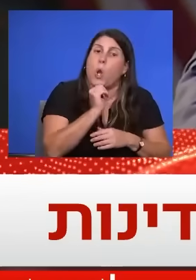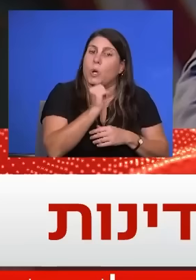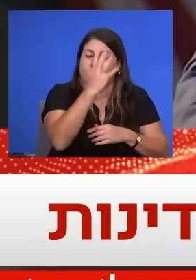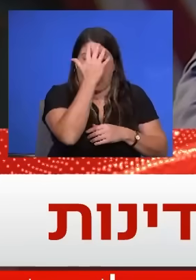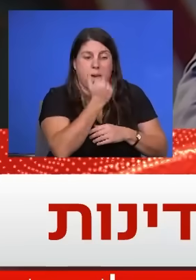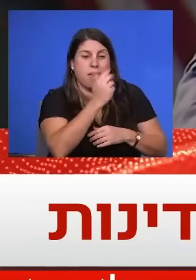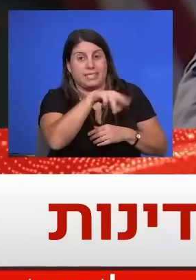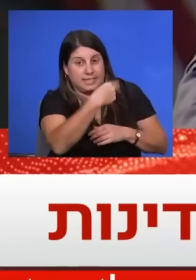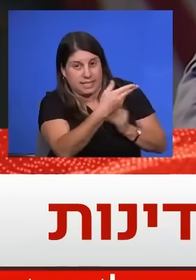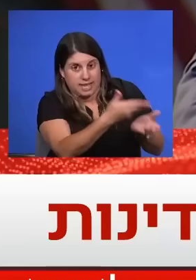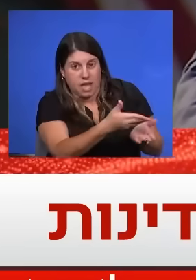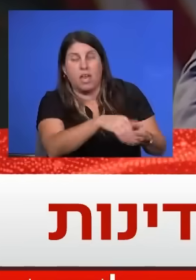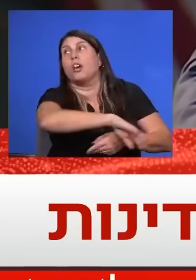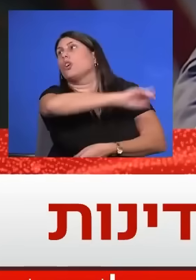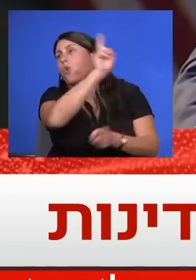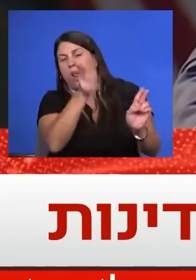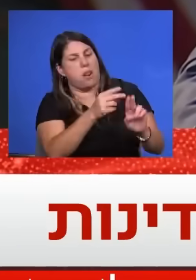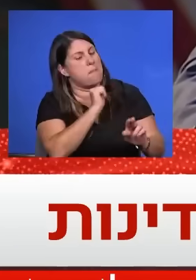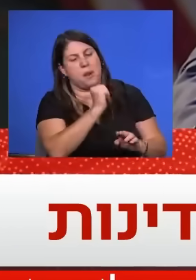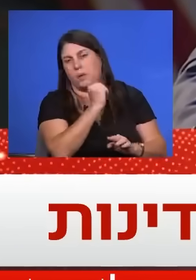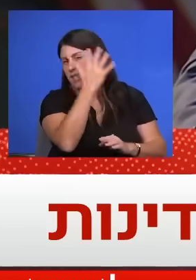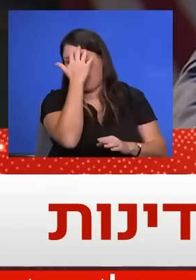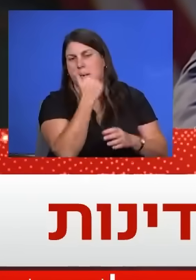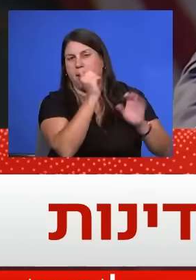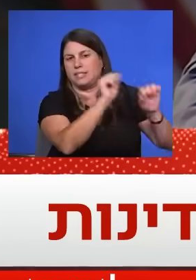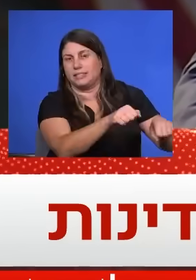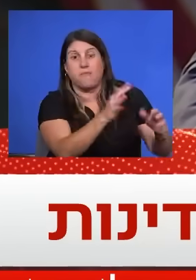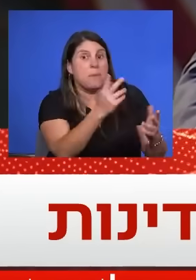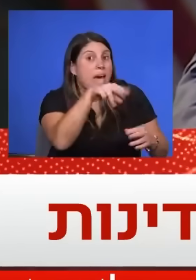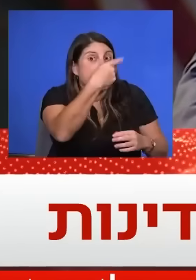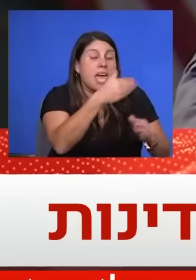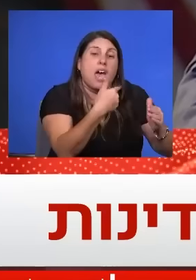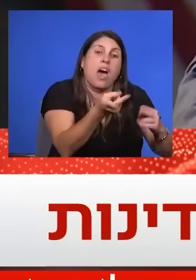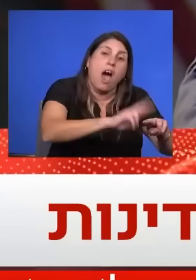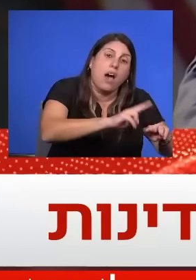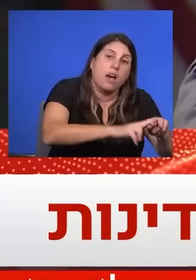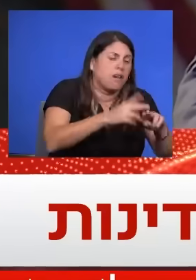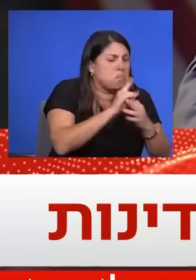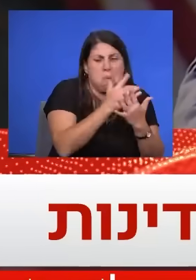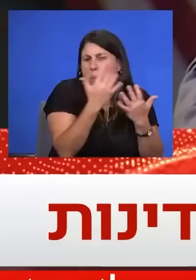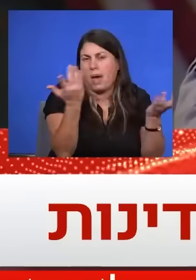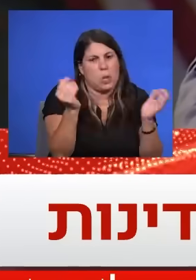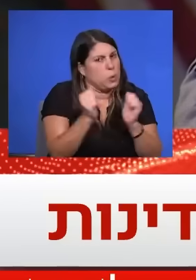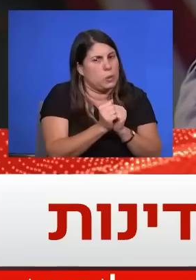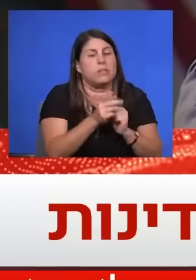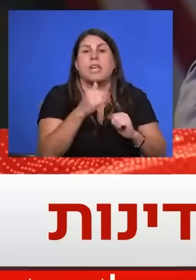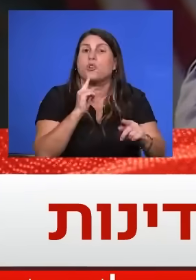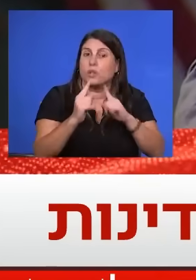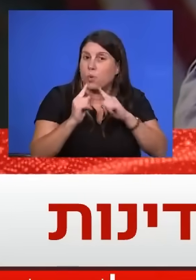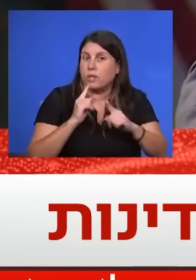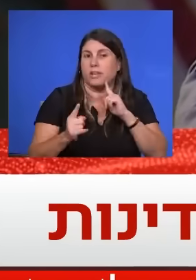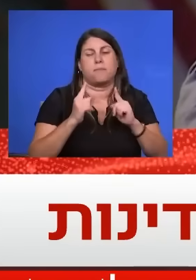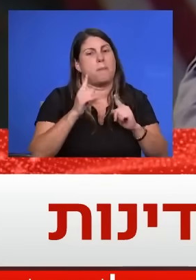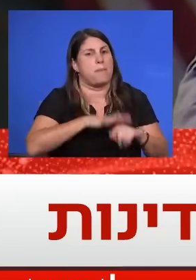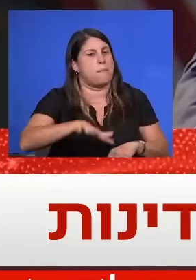העולם כולו לא רוצה שחמאס יהיה שם, אבל מה יהיה לאחר מכן? כלל לא ברור. יש דיונים ראשוניים בתוך מערכת הביטחון